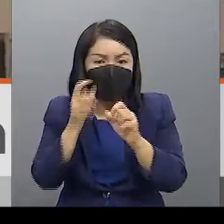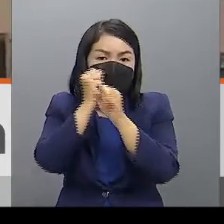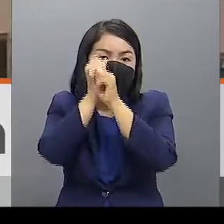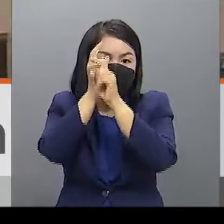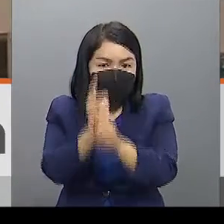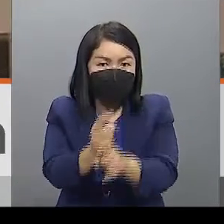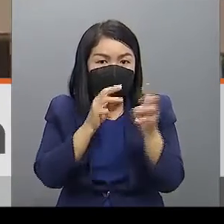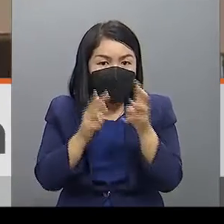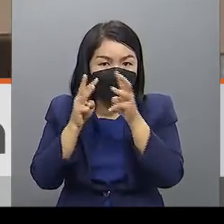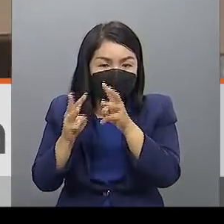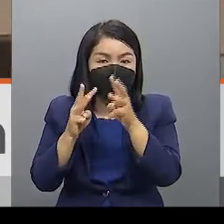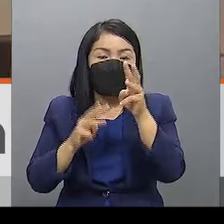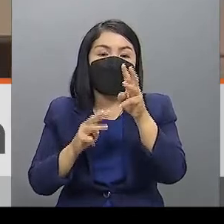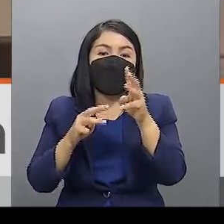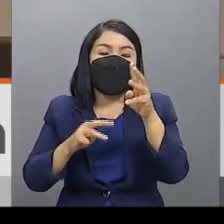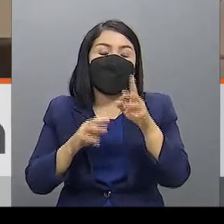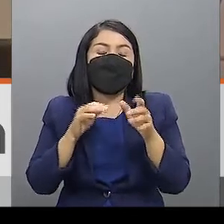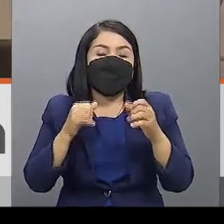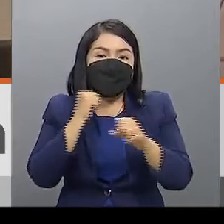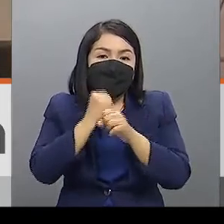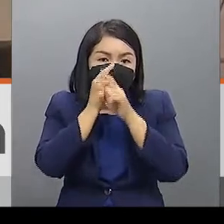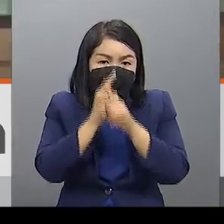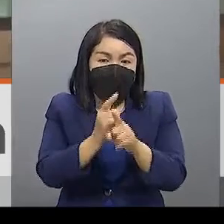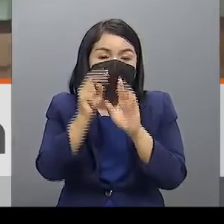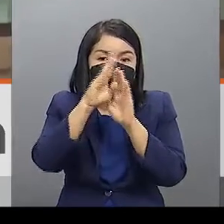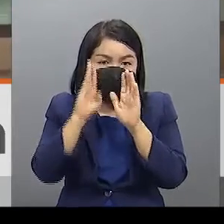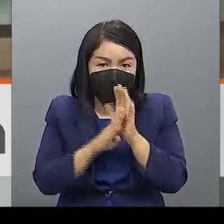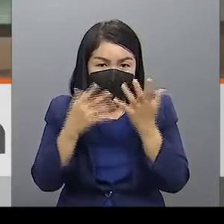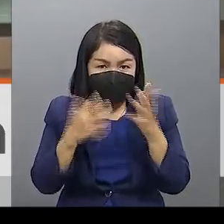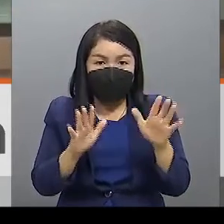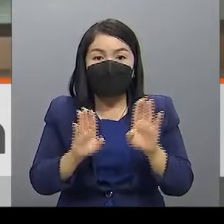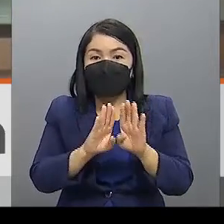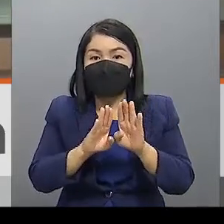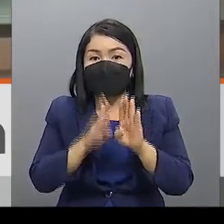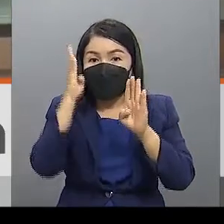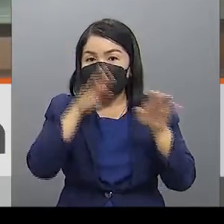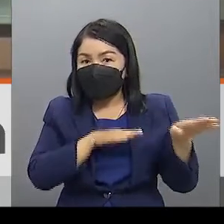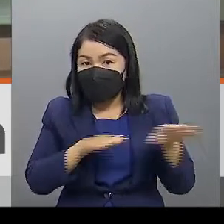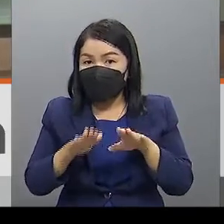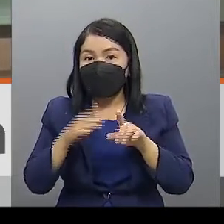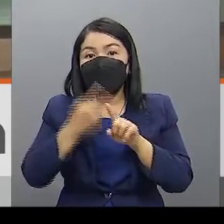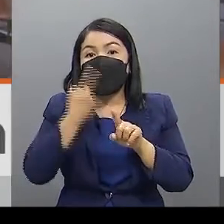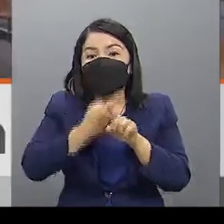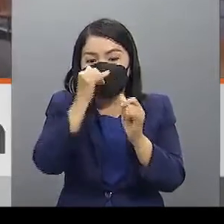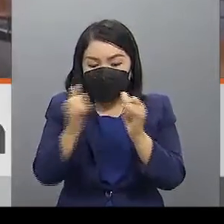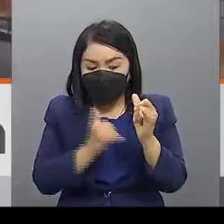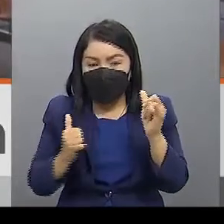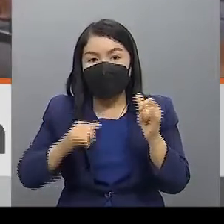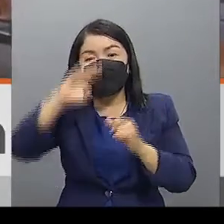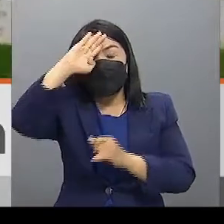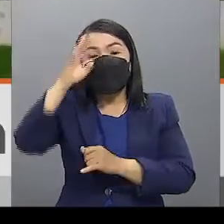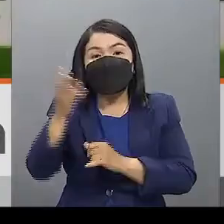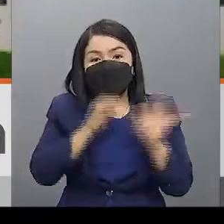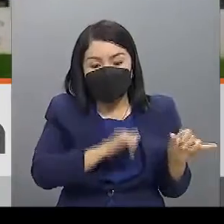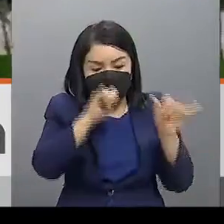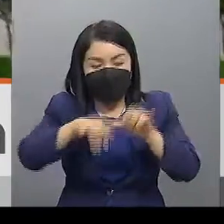างเคร่งครัดและจังหวัดเตรียมเปิดโรงพยาบาลสนามอีกครั้งในวันนี้เพื่อเป็นการรองรับผู้ป่วยที่อาการไม่รุนแรงค่ะเ